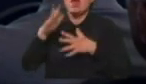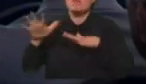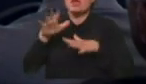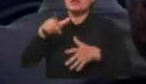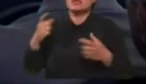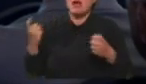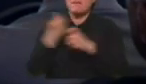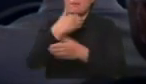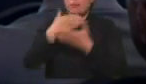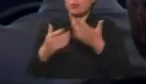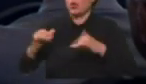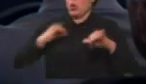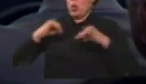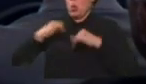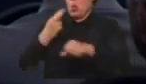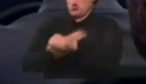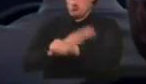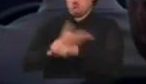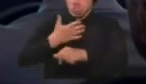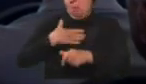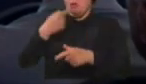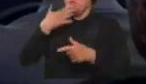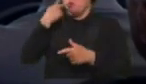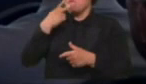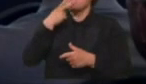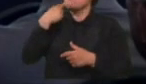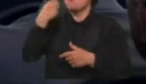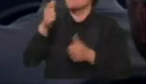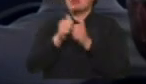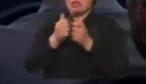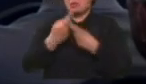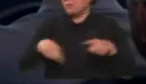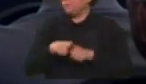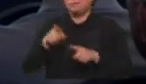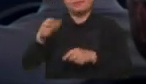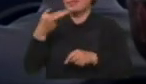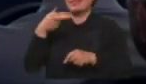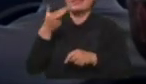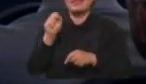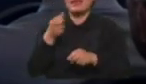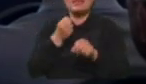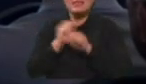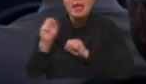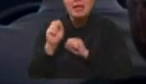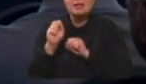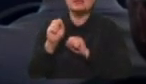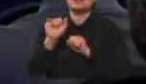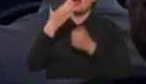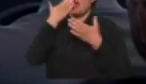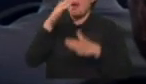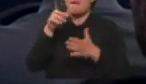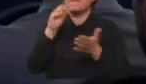kraju włodarze są przekonani, że to zadanie zostało spełnione. No niekoniecznie tak jest, dlatego że tak jak